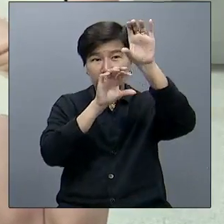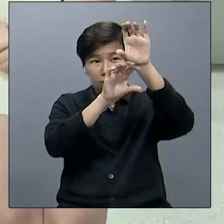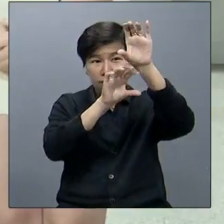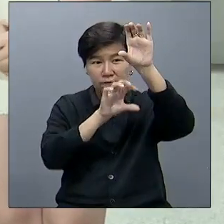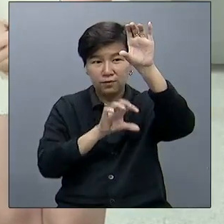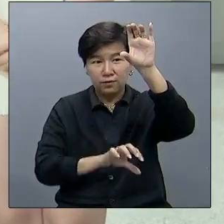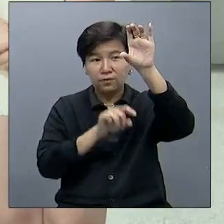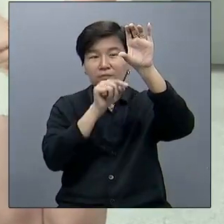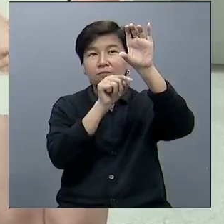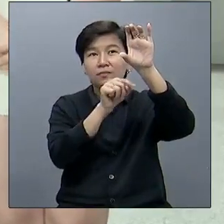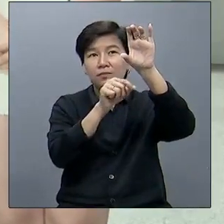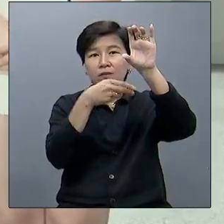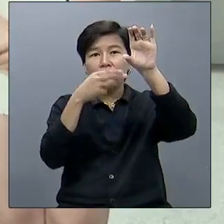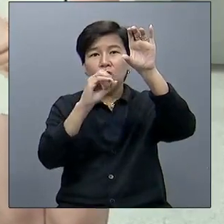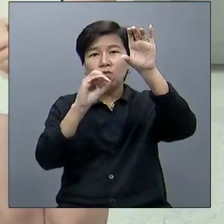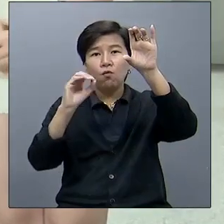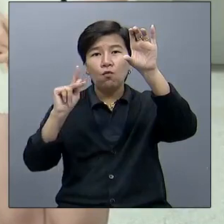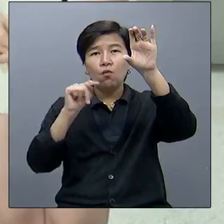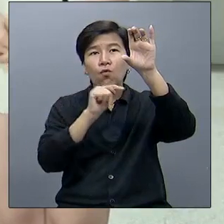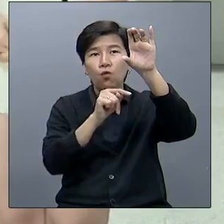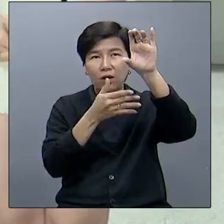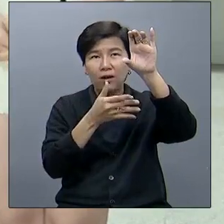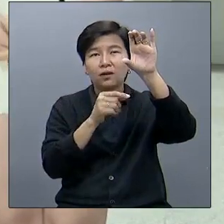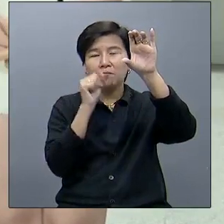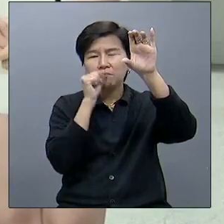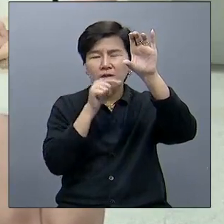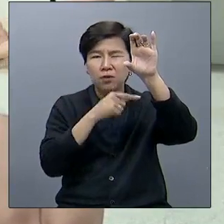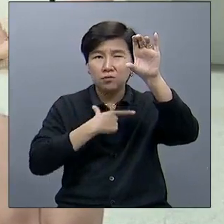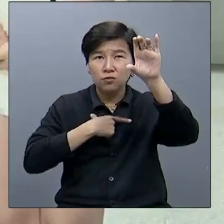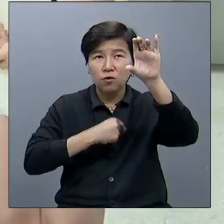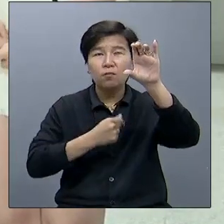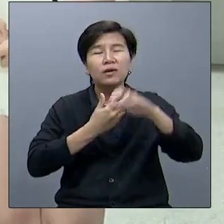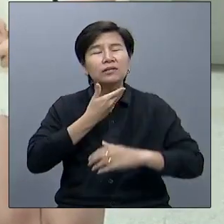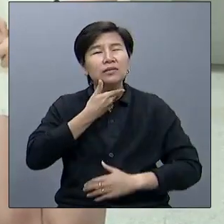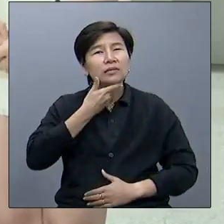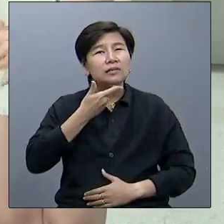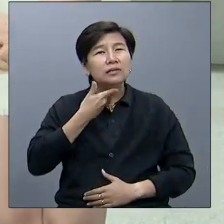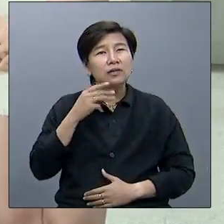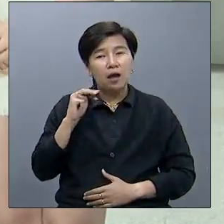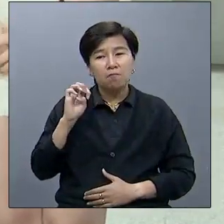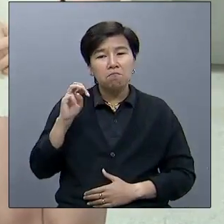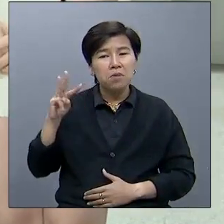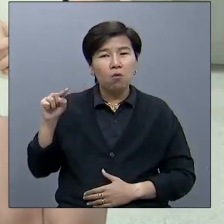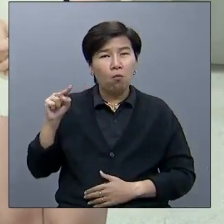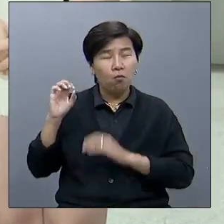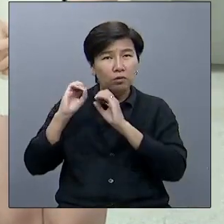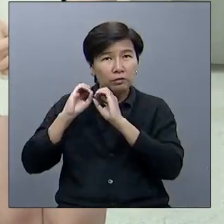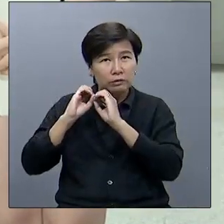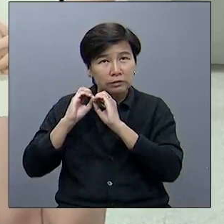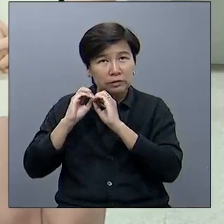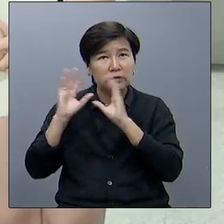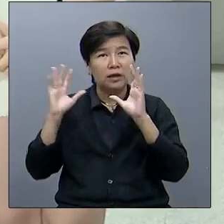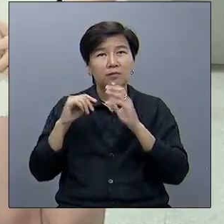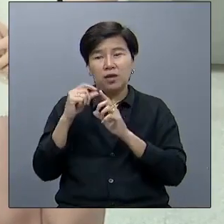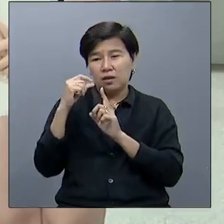เป็น BXD มากๆฟีลแบบว่าแบกเพลงนี้เลยค่ะเพราะรู้สึกว่าเสียงมิวแบบมีความแตกต่างจากคนอื่นก็คือมีเอกลักษณ์มีแบบมีอักขระบางอย่